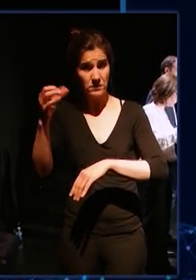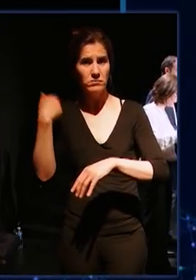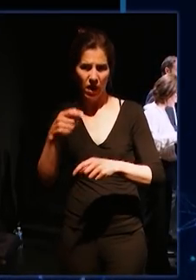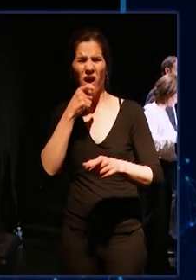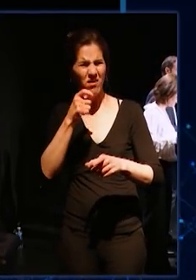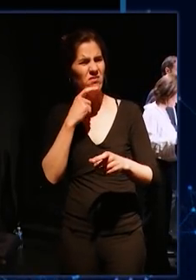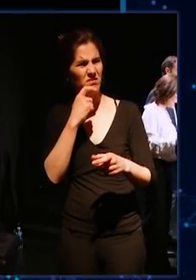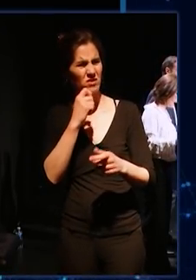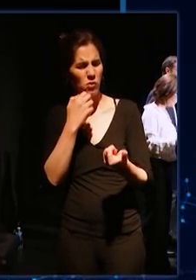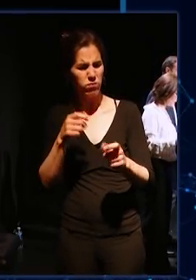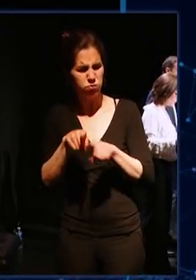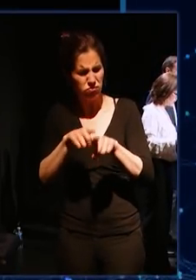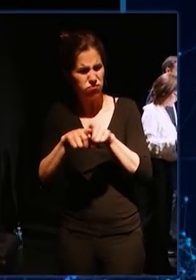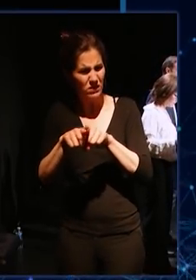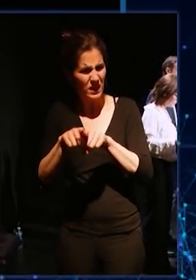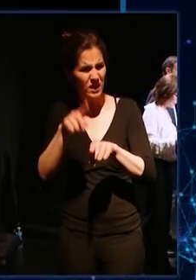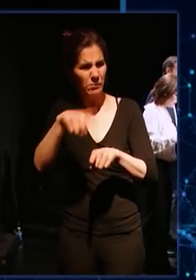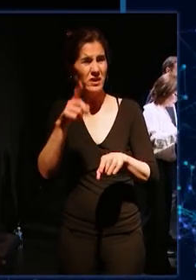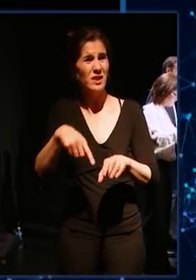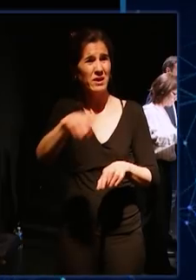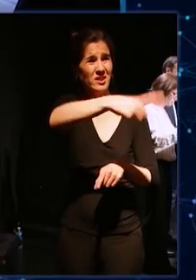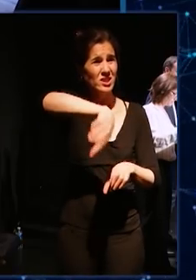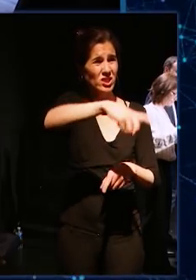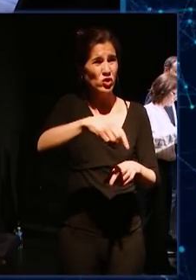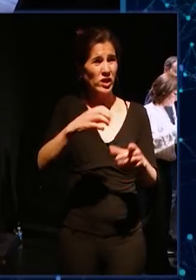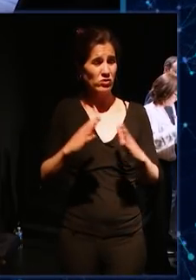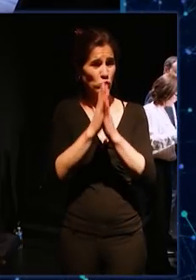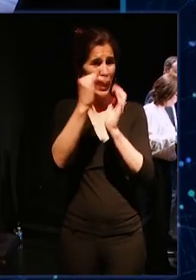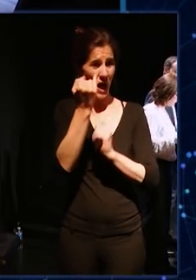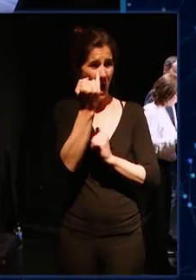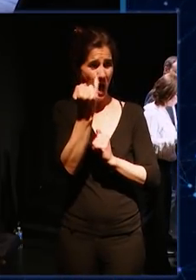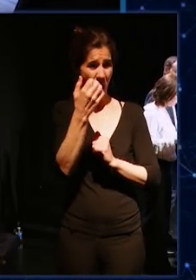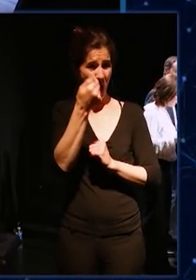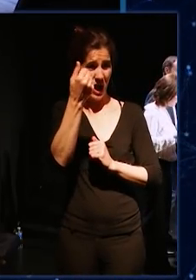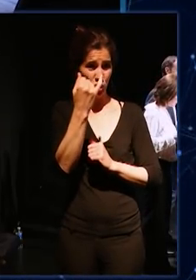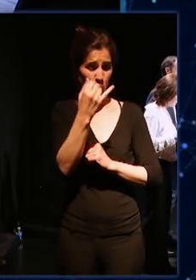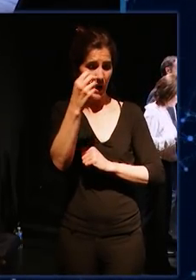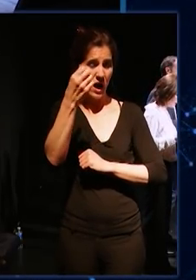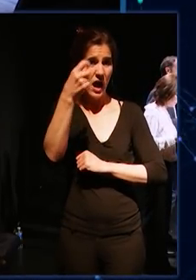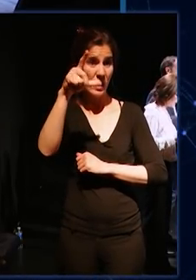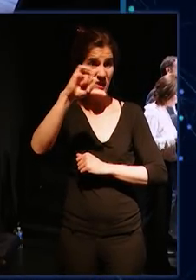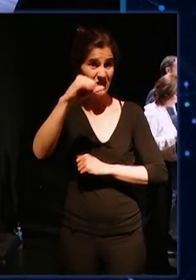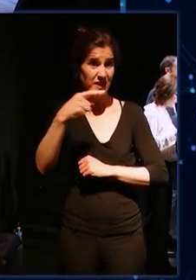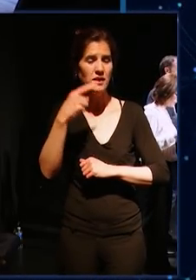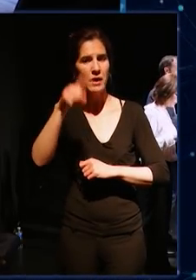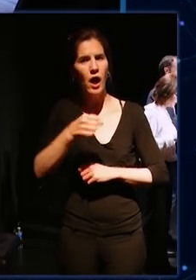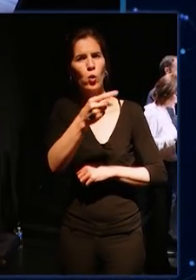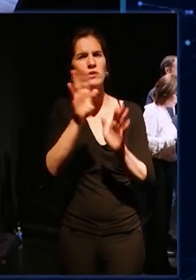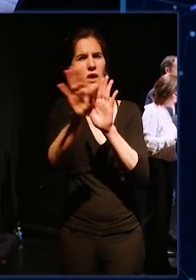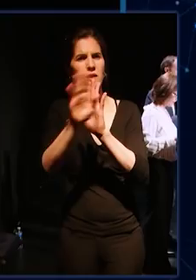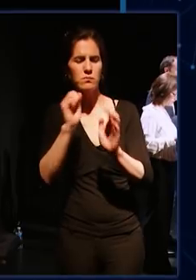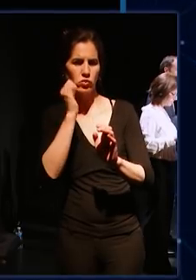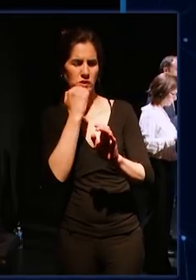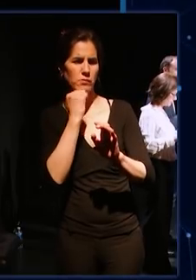bicis, col·locat recentment a la plaça Joan Alsina. La falta de zones d'aparcament al centre o les dificultats per transitar pel carrer Mare de Déu del